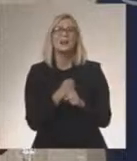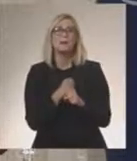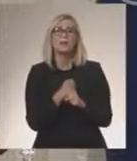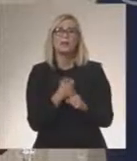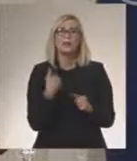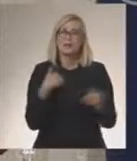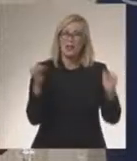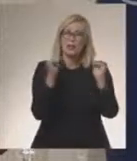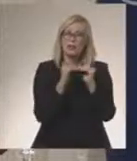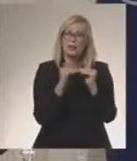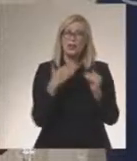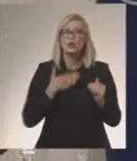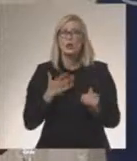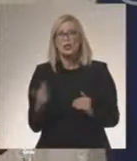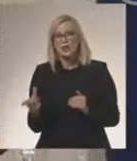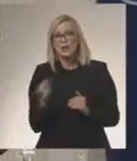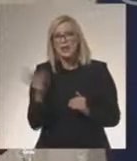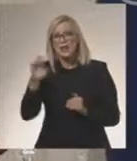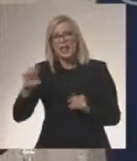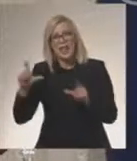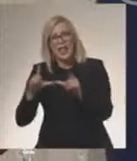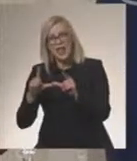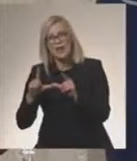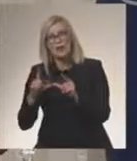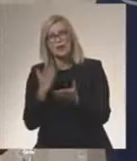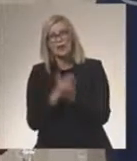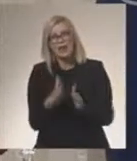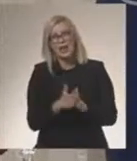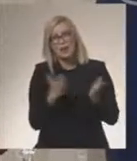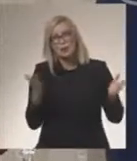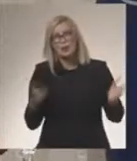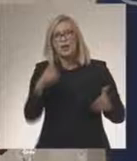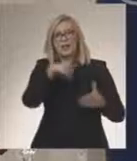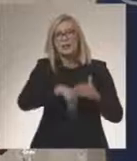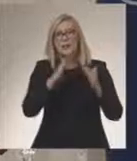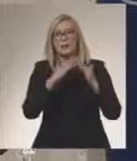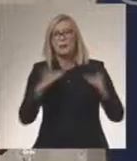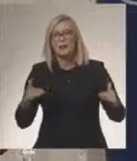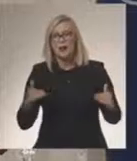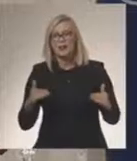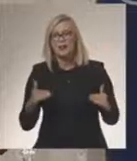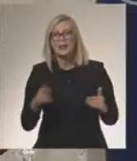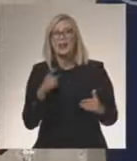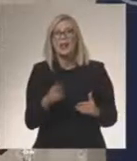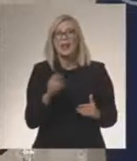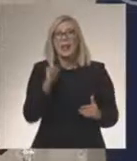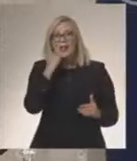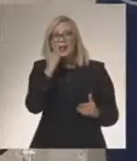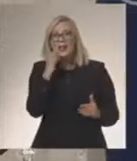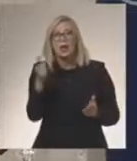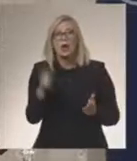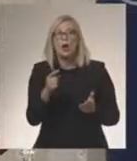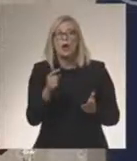и се усогласивме со нашите партнери во Европската унија дека проширувањето со Западен Балкан како никогаш досека е геостратешко